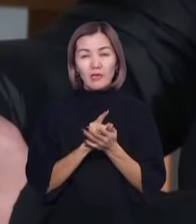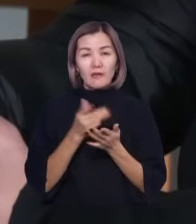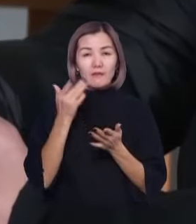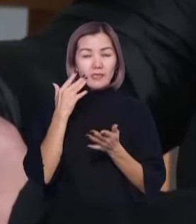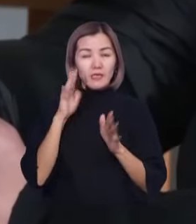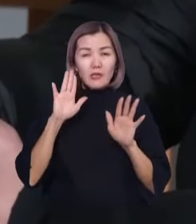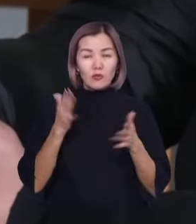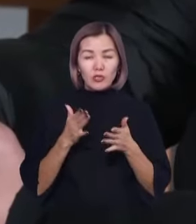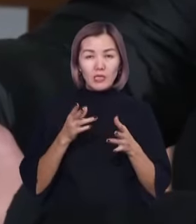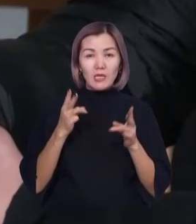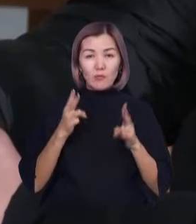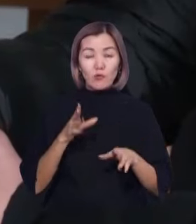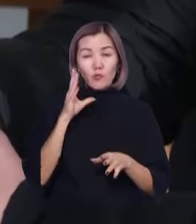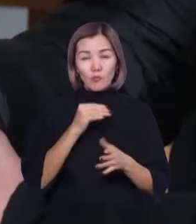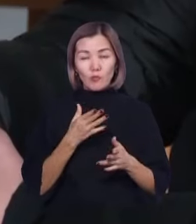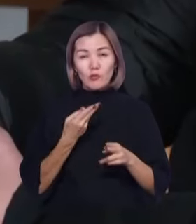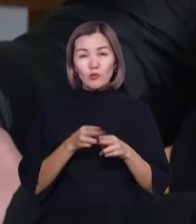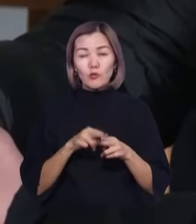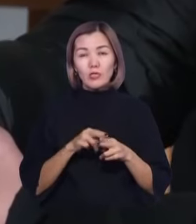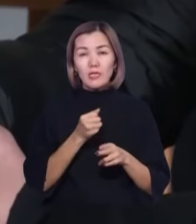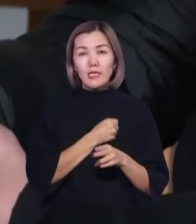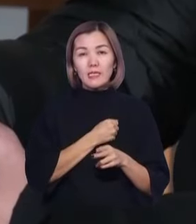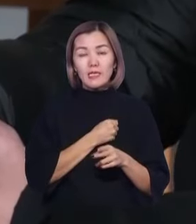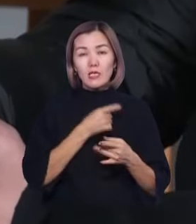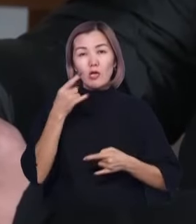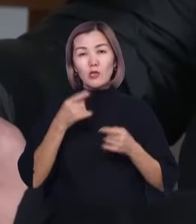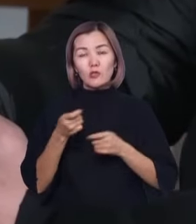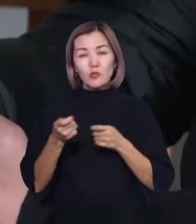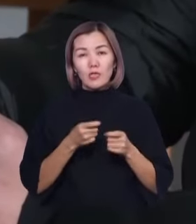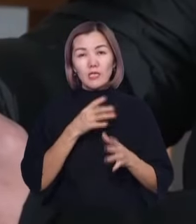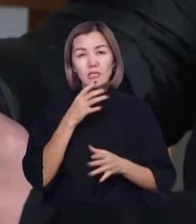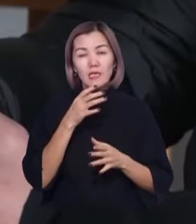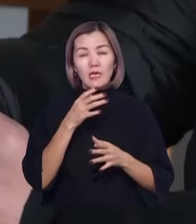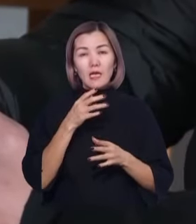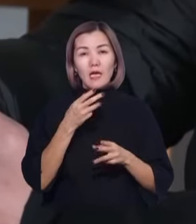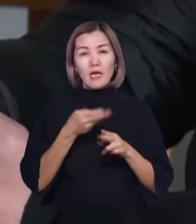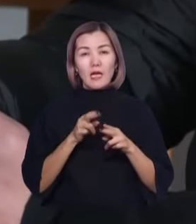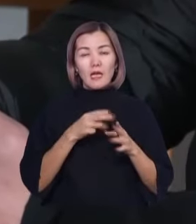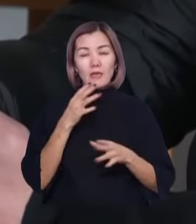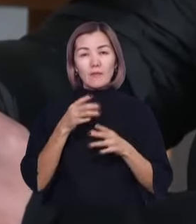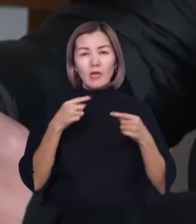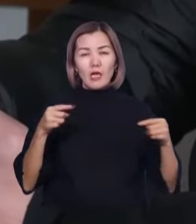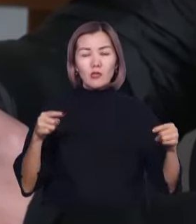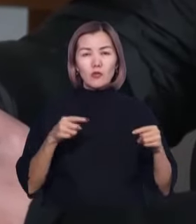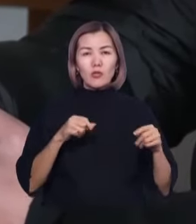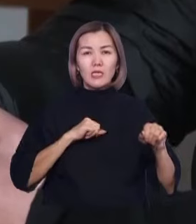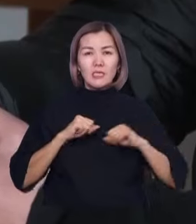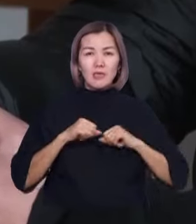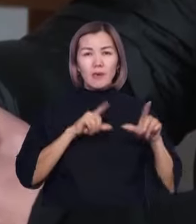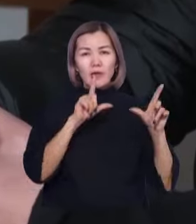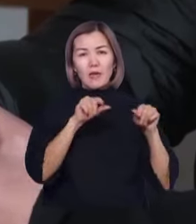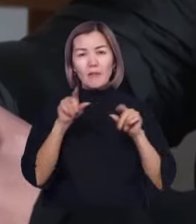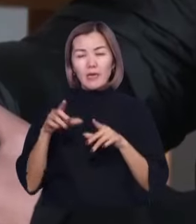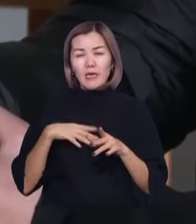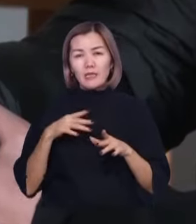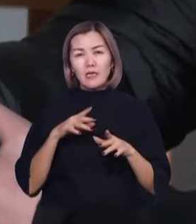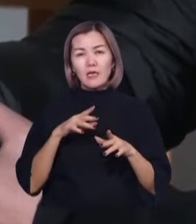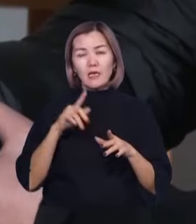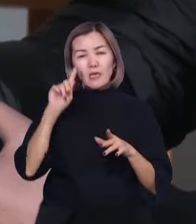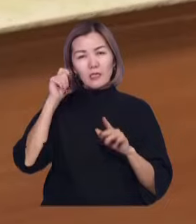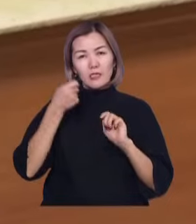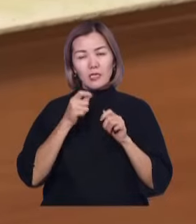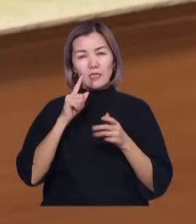түрлі жағдайларға тап болуымыз мүмкін. Ал әскери журналист әлемнің қауіпті аймақтарына іссапарға жіберіледі. Сондықтан бұл тәсілдерді олар жаттап алуы